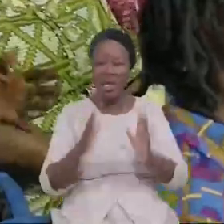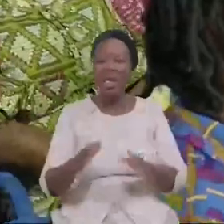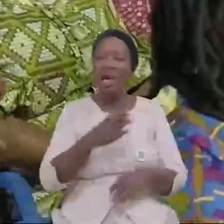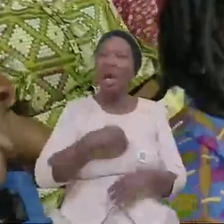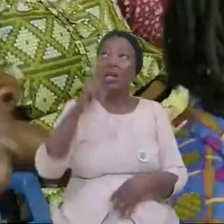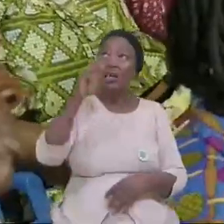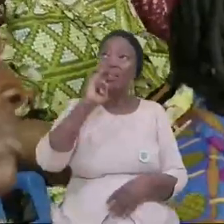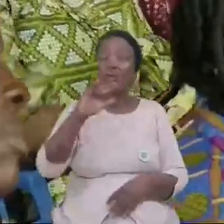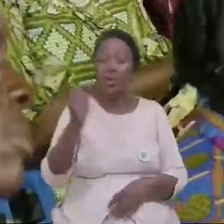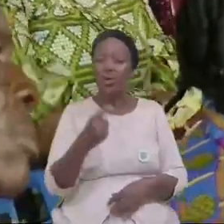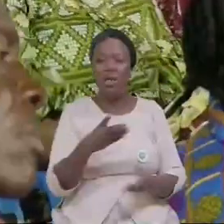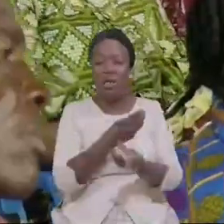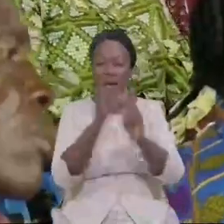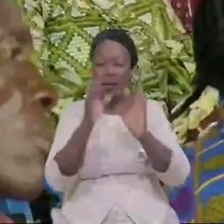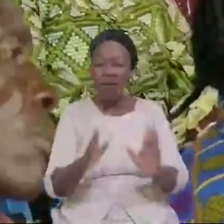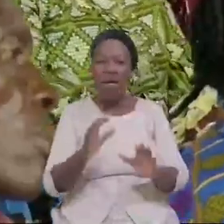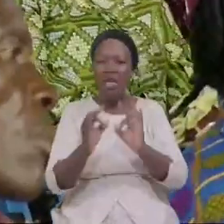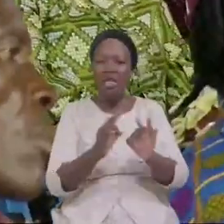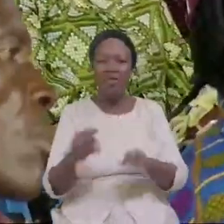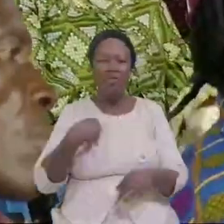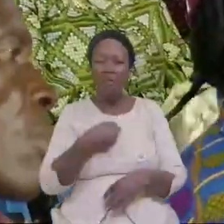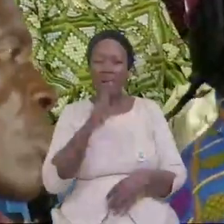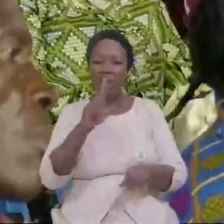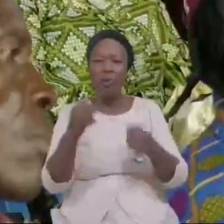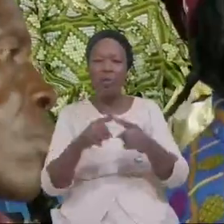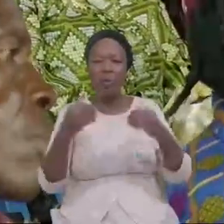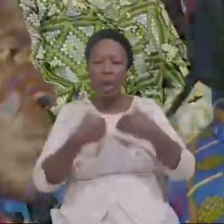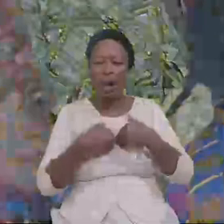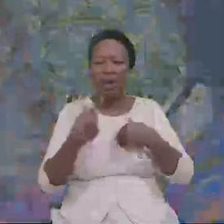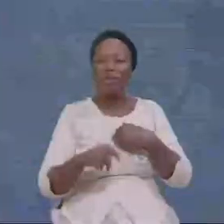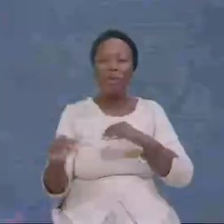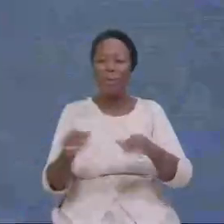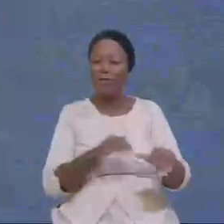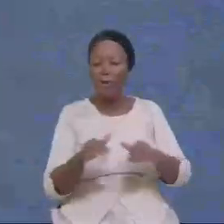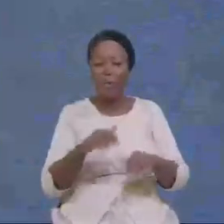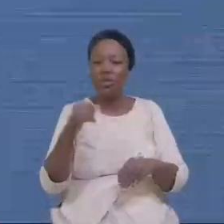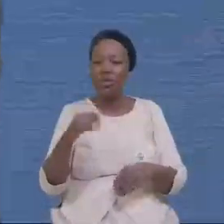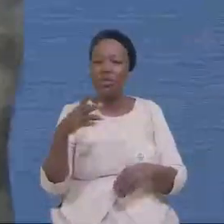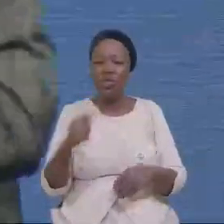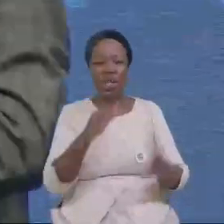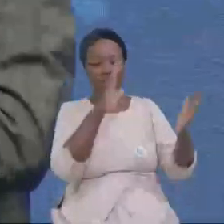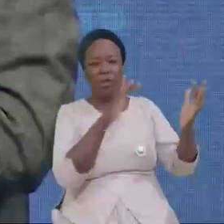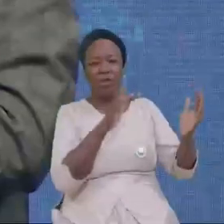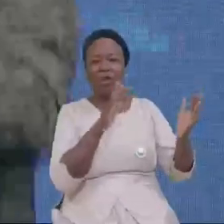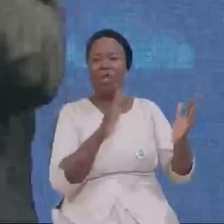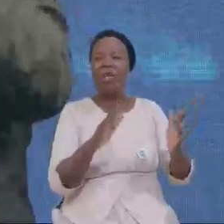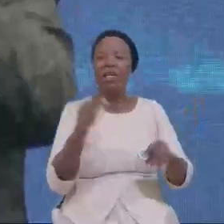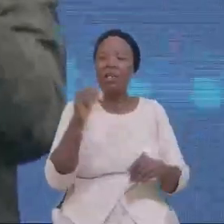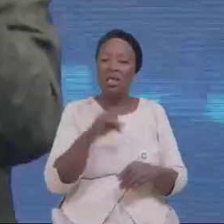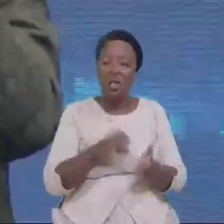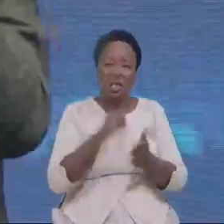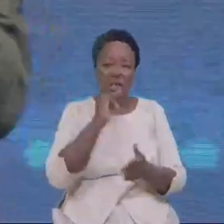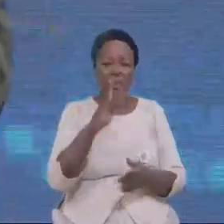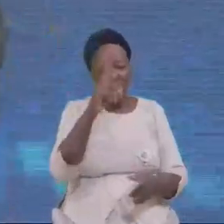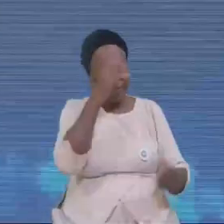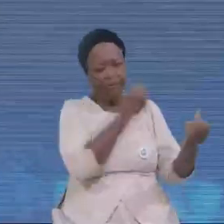seul libérateur. Si tu veux avoir l'accomplissement, si tu veux avoir les attentes comblées, c'est pas la